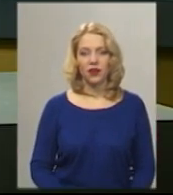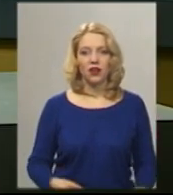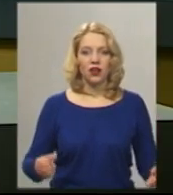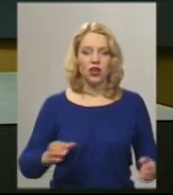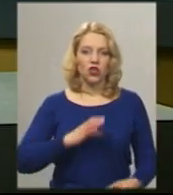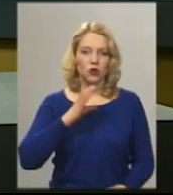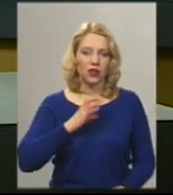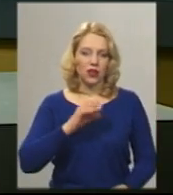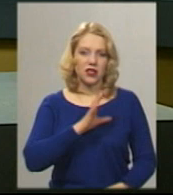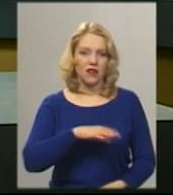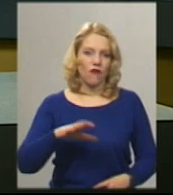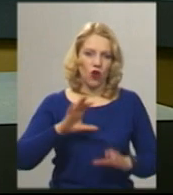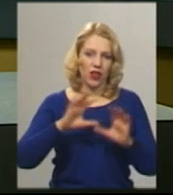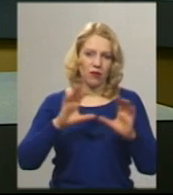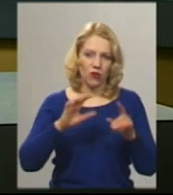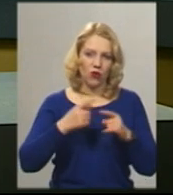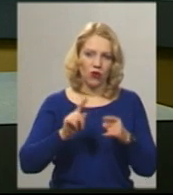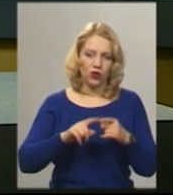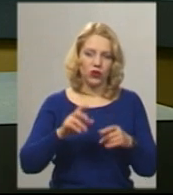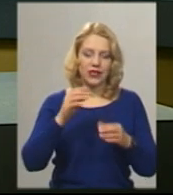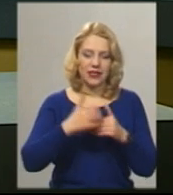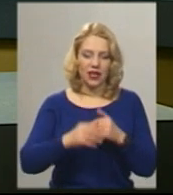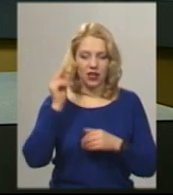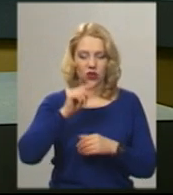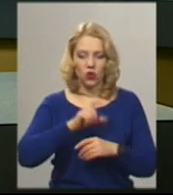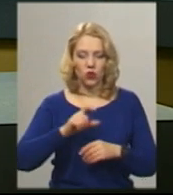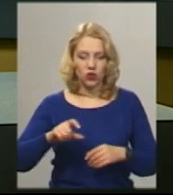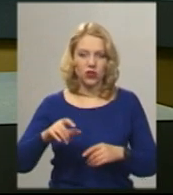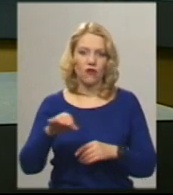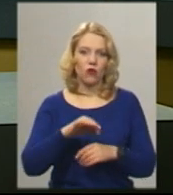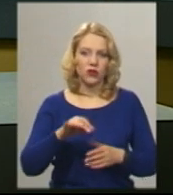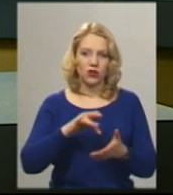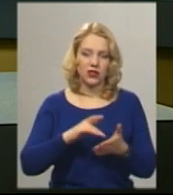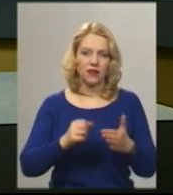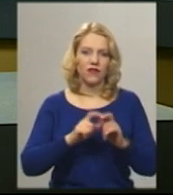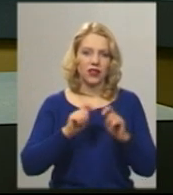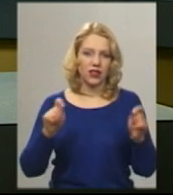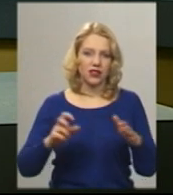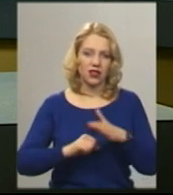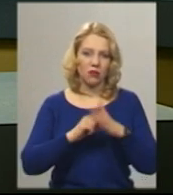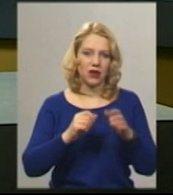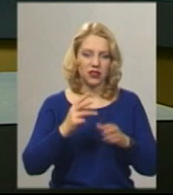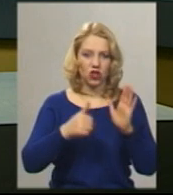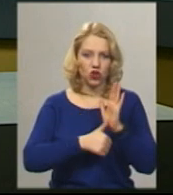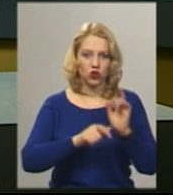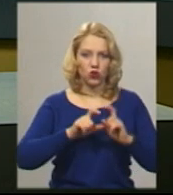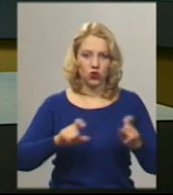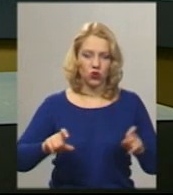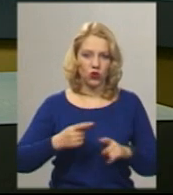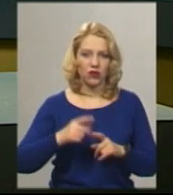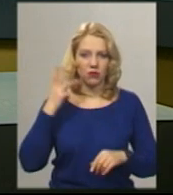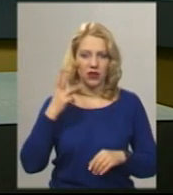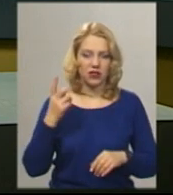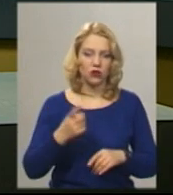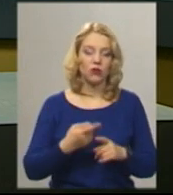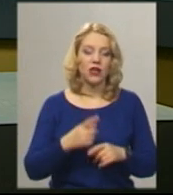Спартакіада з волейболу серед учнів шкіл обласного центру відкрилась сьогодні на базі 6-ї школи у Хмельницькому. За першість боролися 5